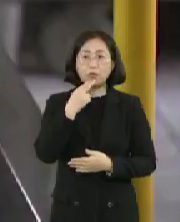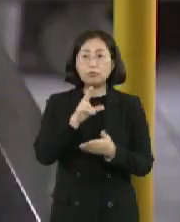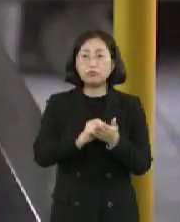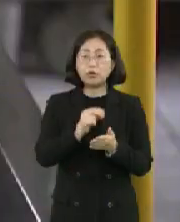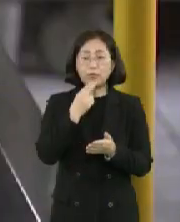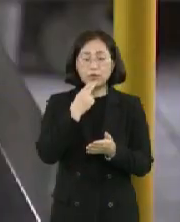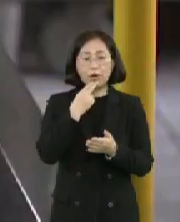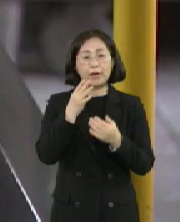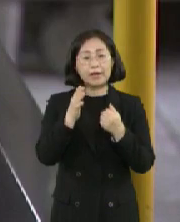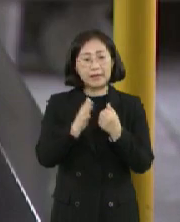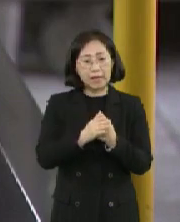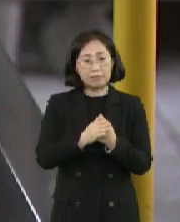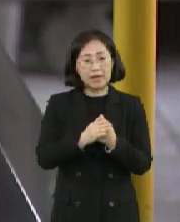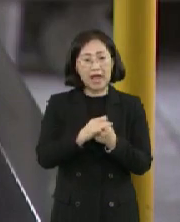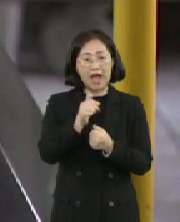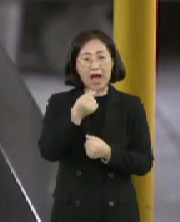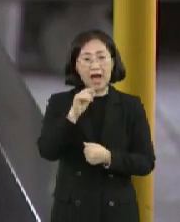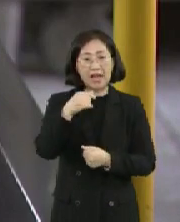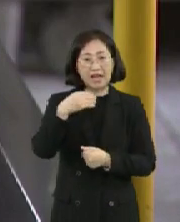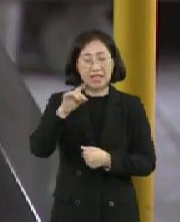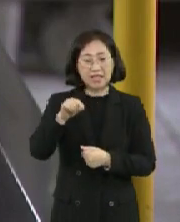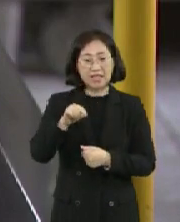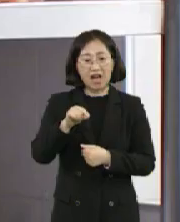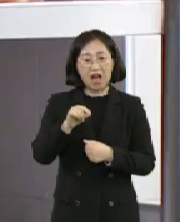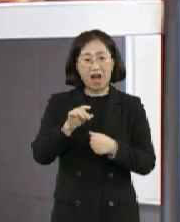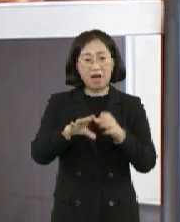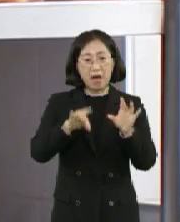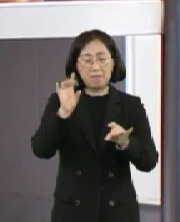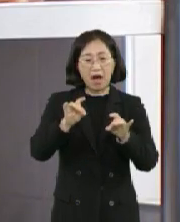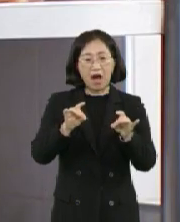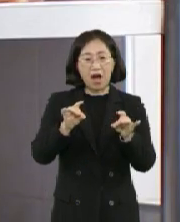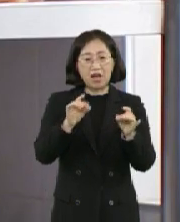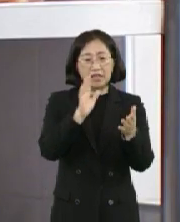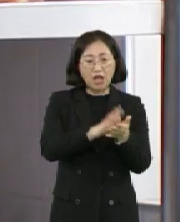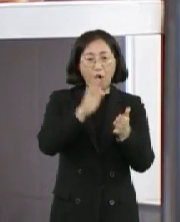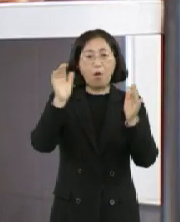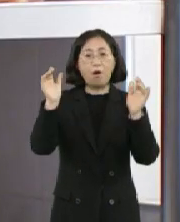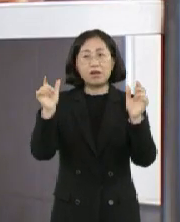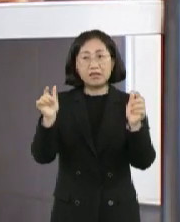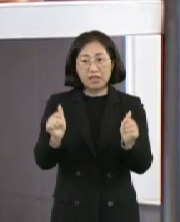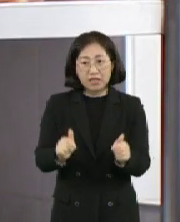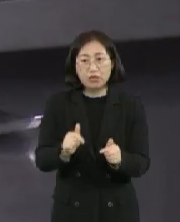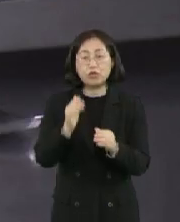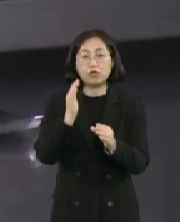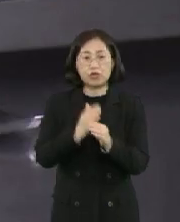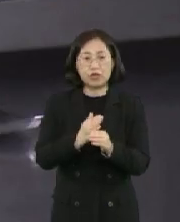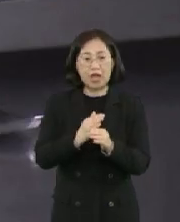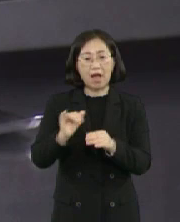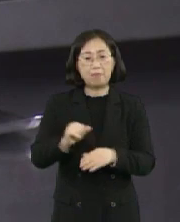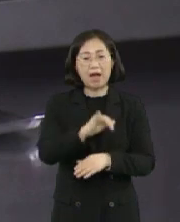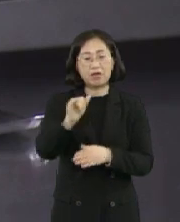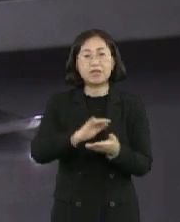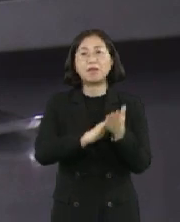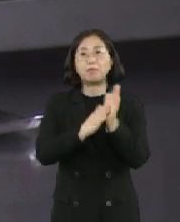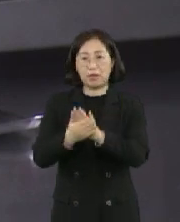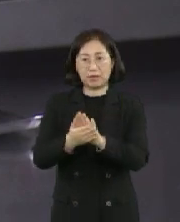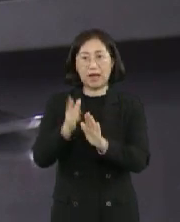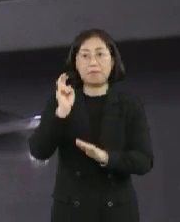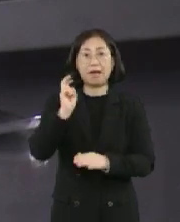소스에서 하이라이스가 식는 과정에서 바이러스가 발생했을 가능성이 높은 것으로 보고 있습니다. TJB 김진석입니다.